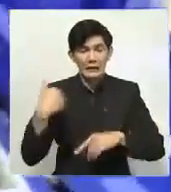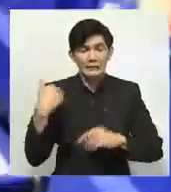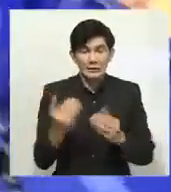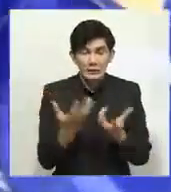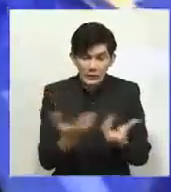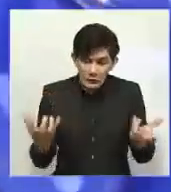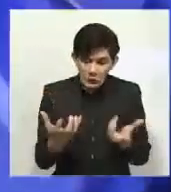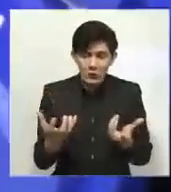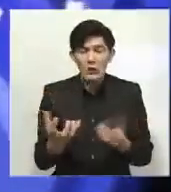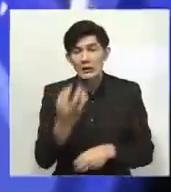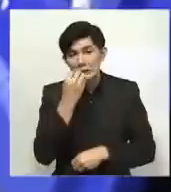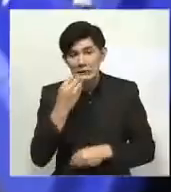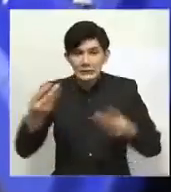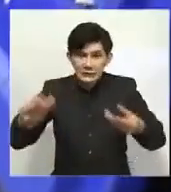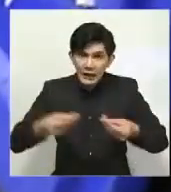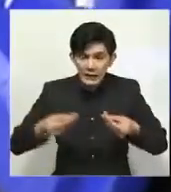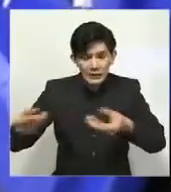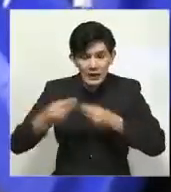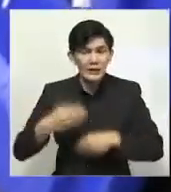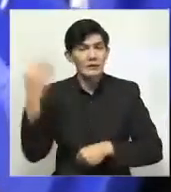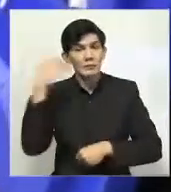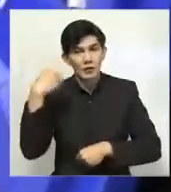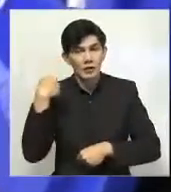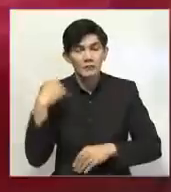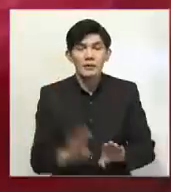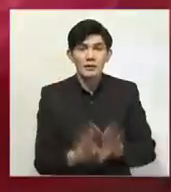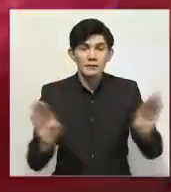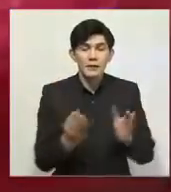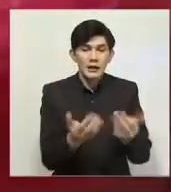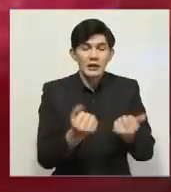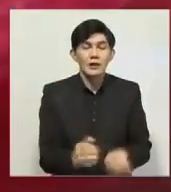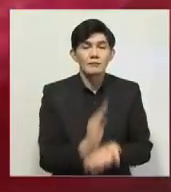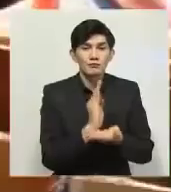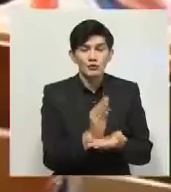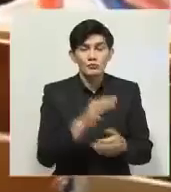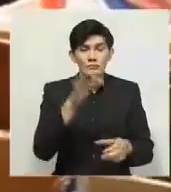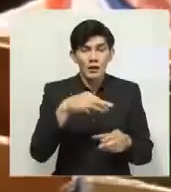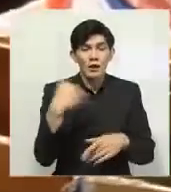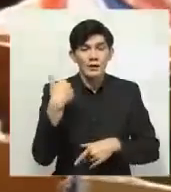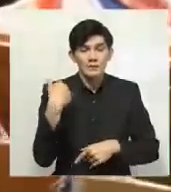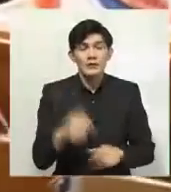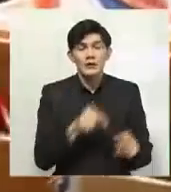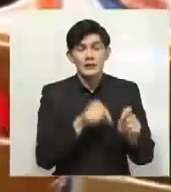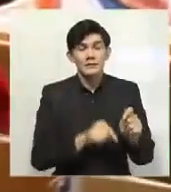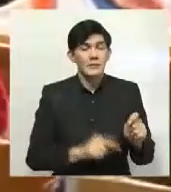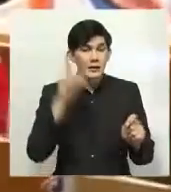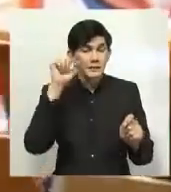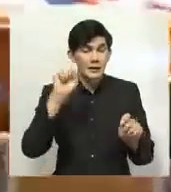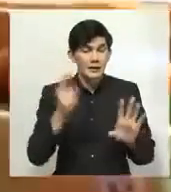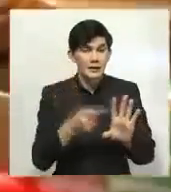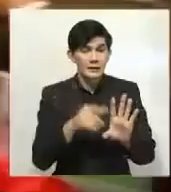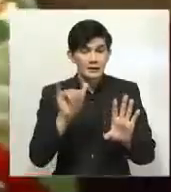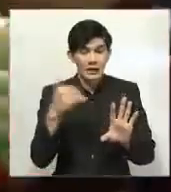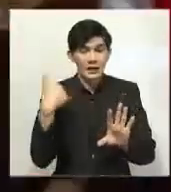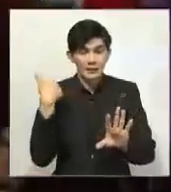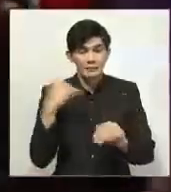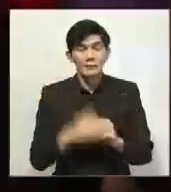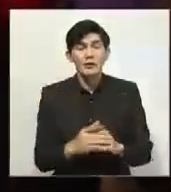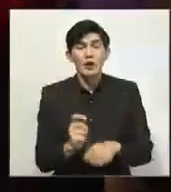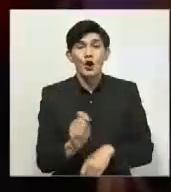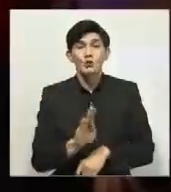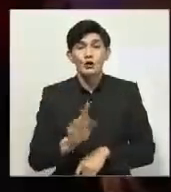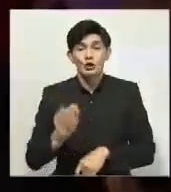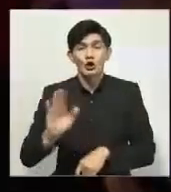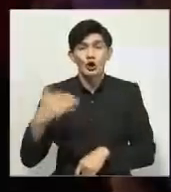และสิ่งของมาร่วมบริจาคเรื่อยๆนะครับโดยมีการเปิดจุดรับบริจาคที่ว่าการอำเภอแม่สายเทศบาลตำบลแม่สายแล้วก็อบต.โ